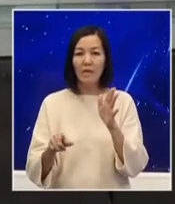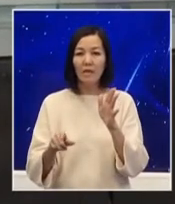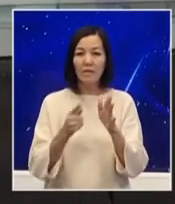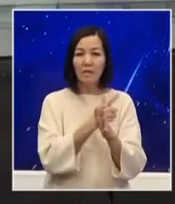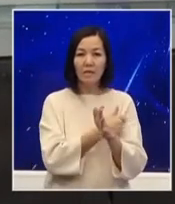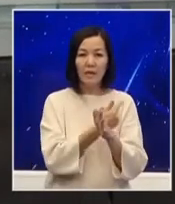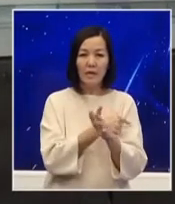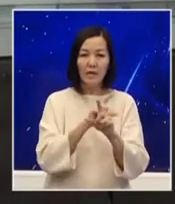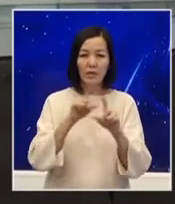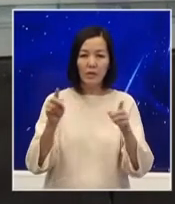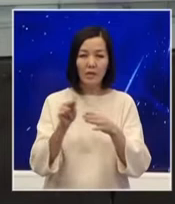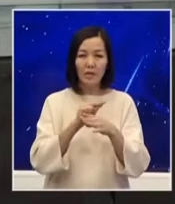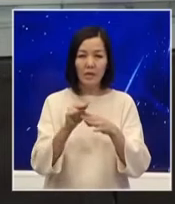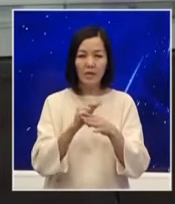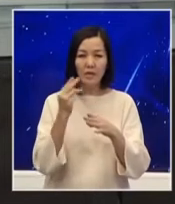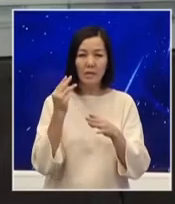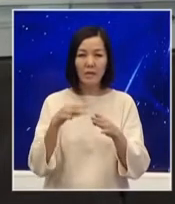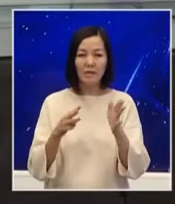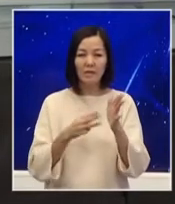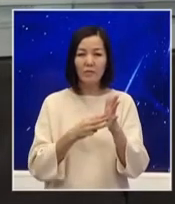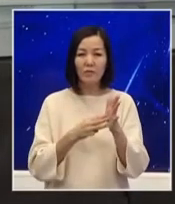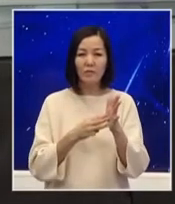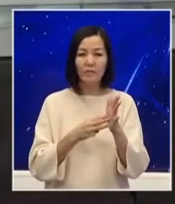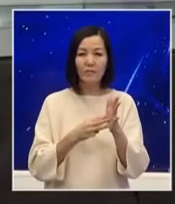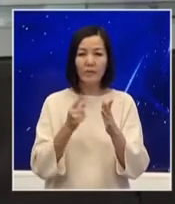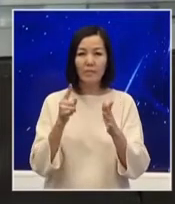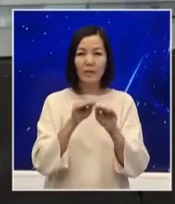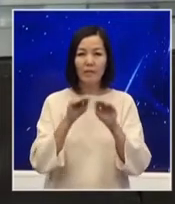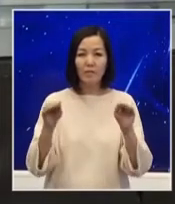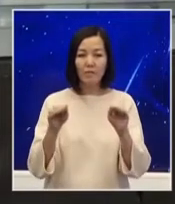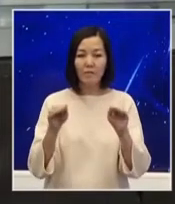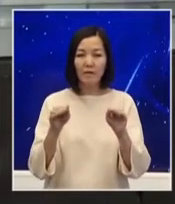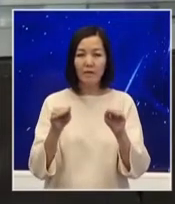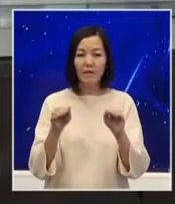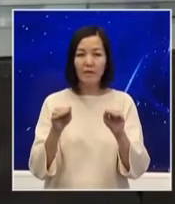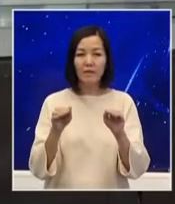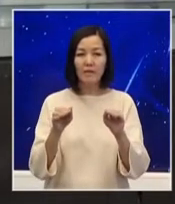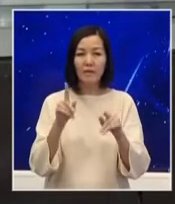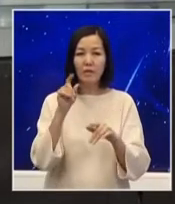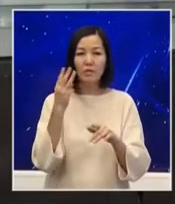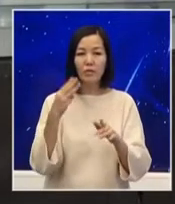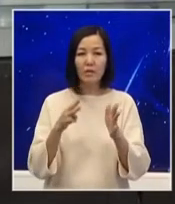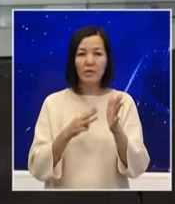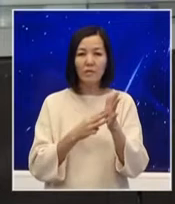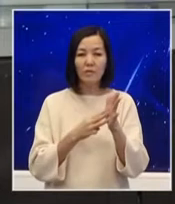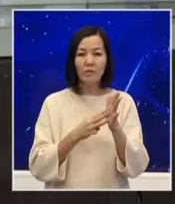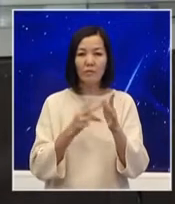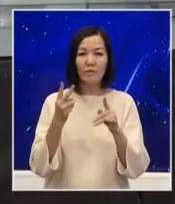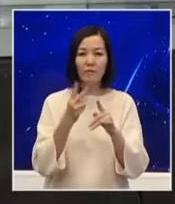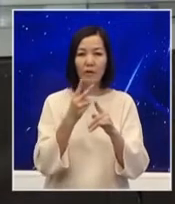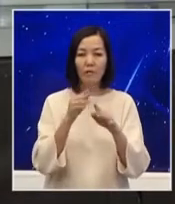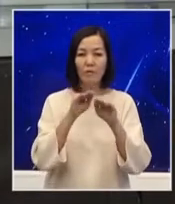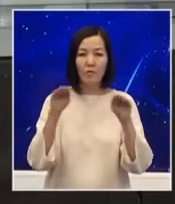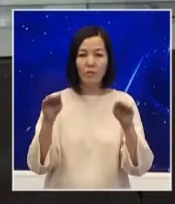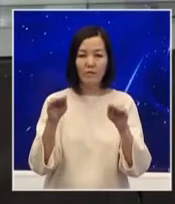на лечении, 38 из них в стационарах первого уровня, инфекционном стационаре, и 138 на стационаре второго